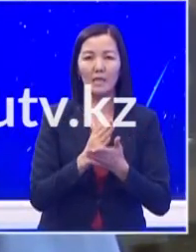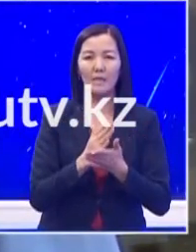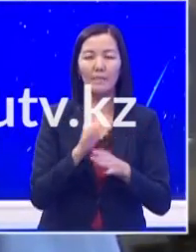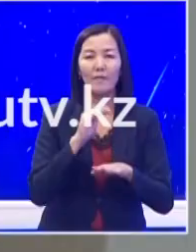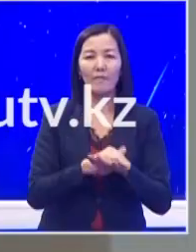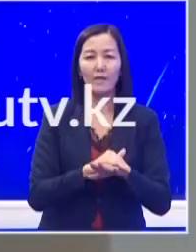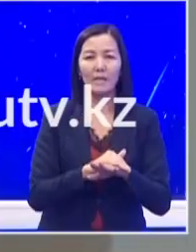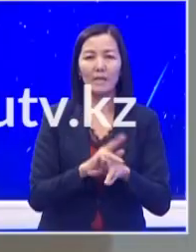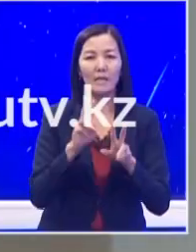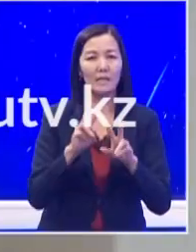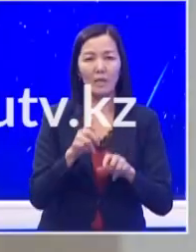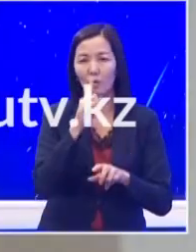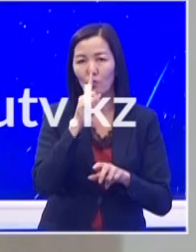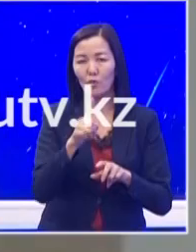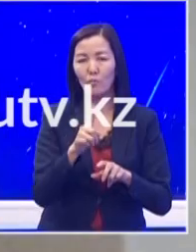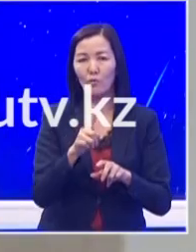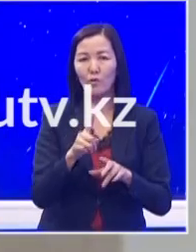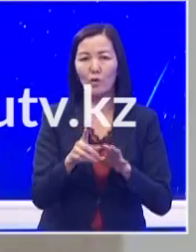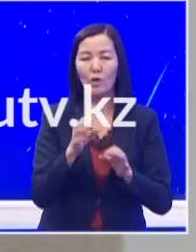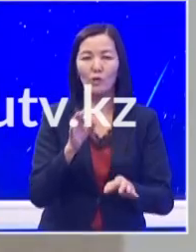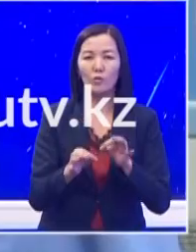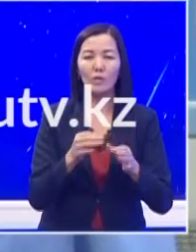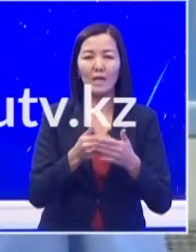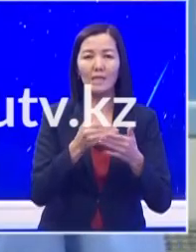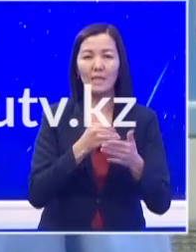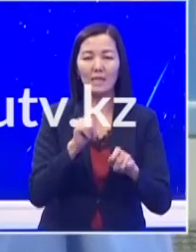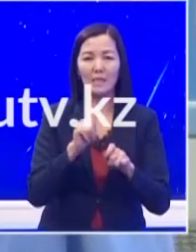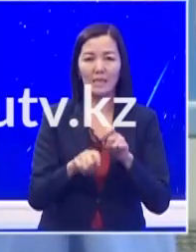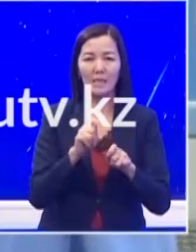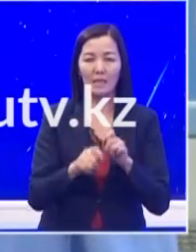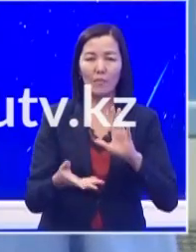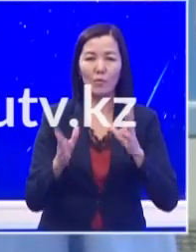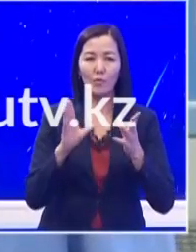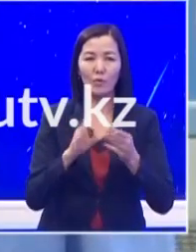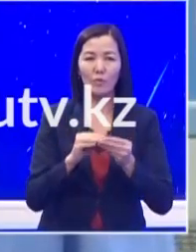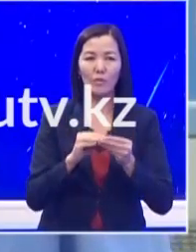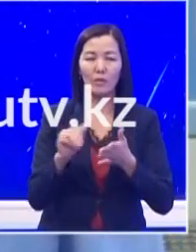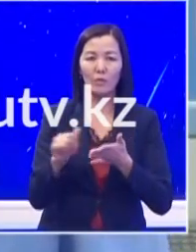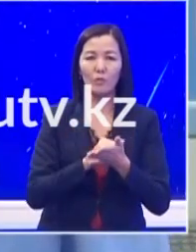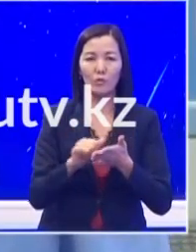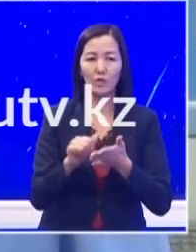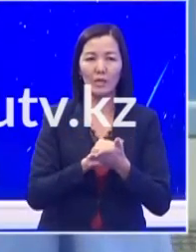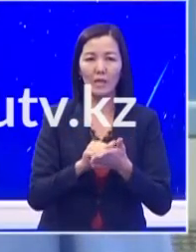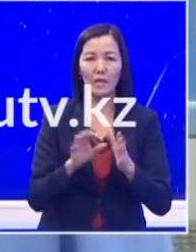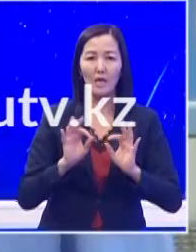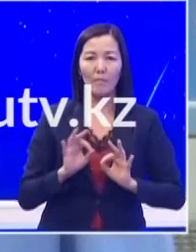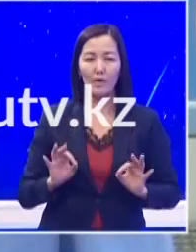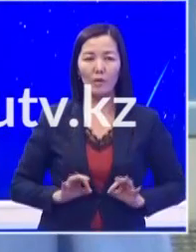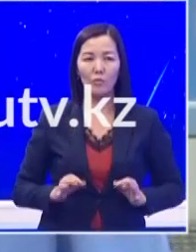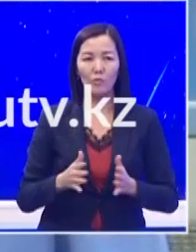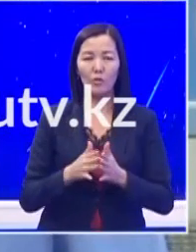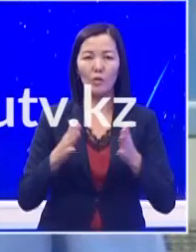дәлелдерге талдау жасалмайды. Барлық сотқа дейінгі тергеп тексеруге қорытынды беретін түпкілікті құжат ол прокурордың